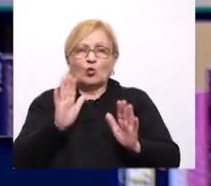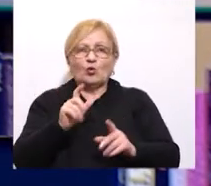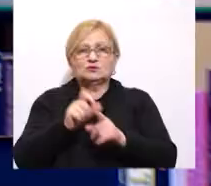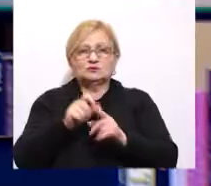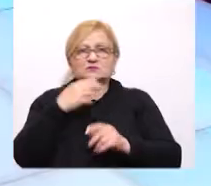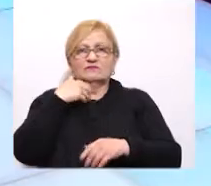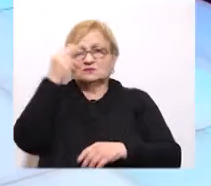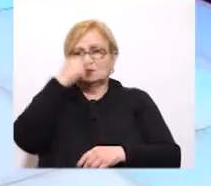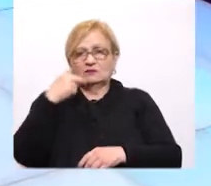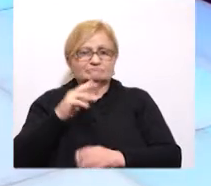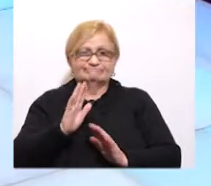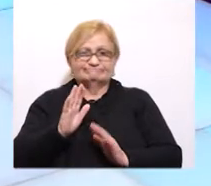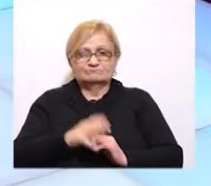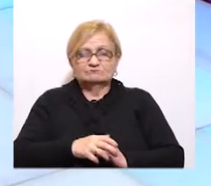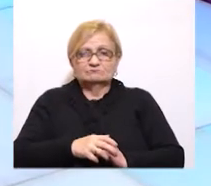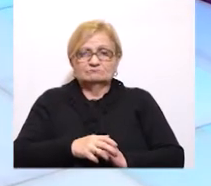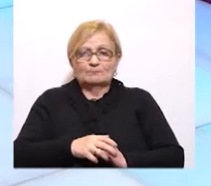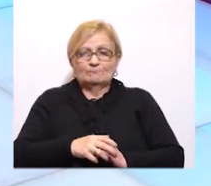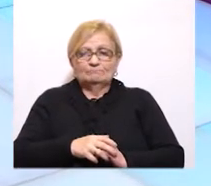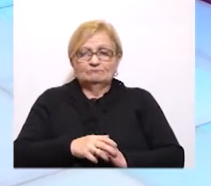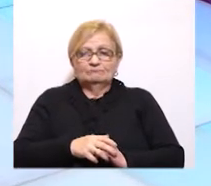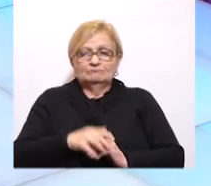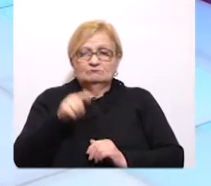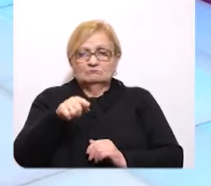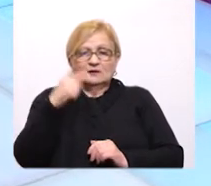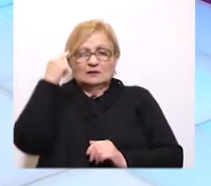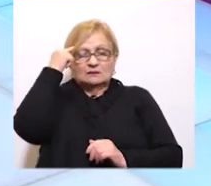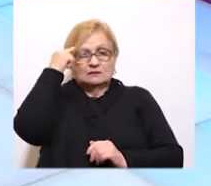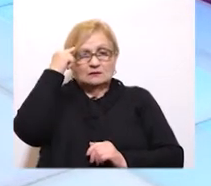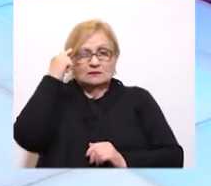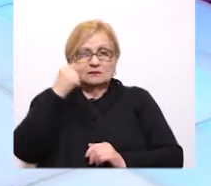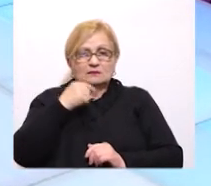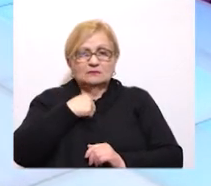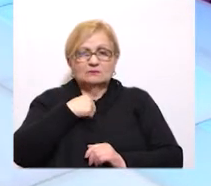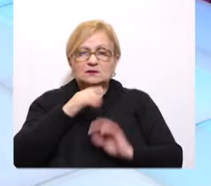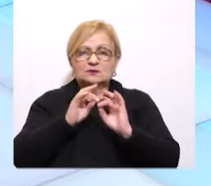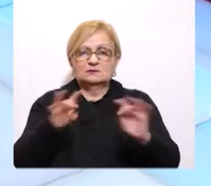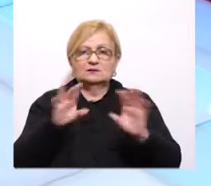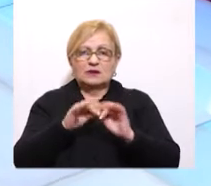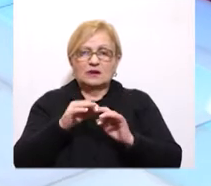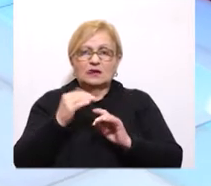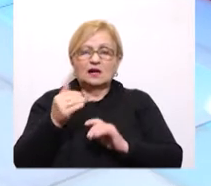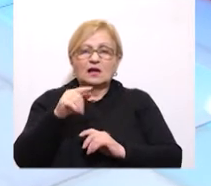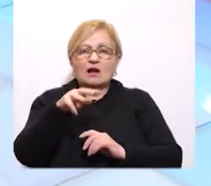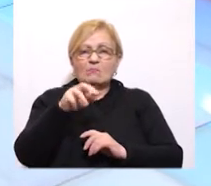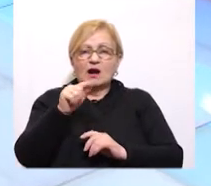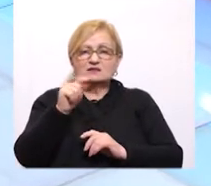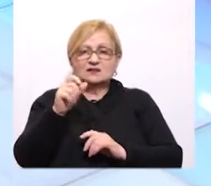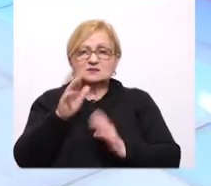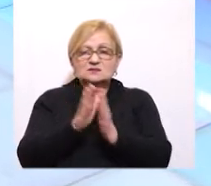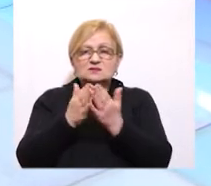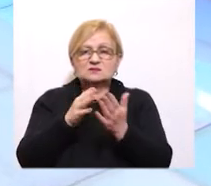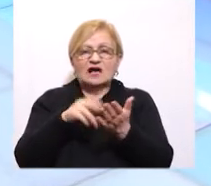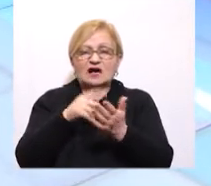მხოლოდ სიტყვით. Ახლა ამ ფიქრებში მოდით გიამბობთ მათეს სახარების